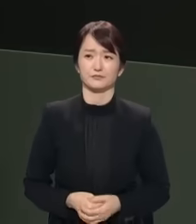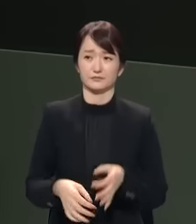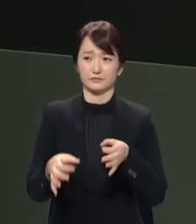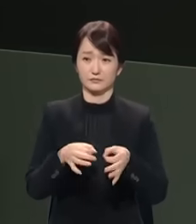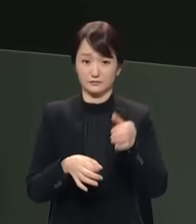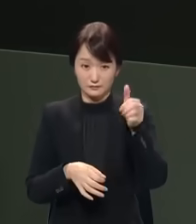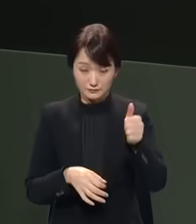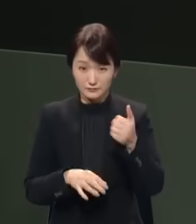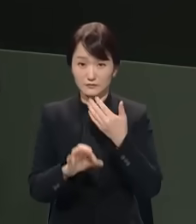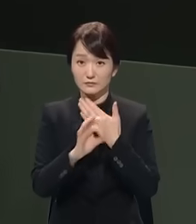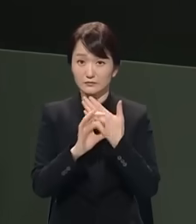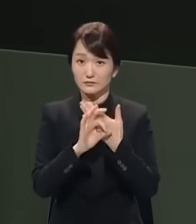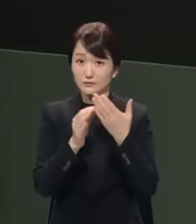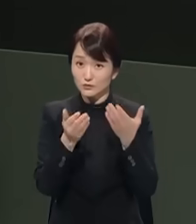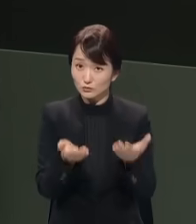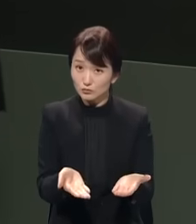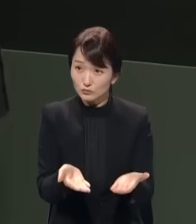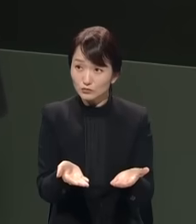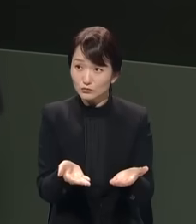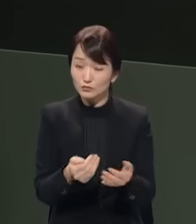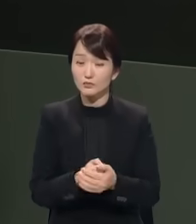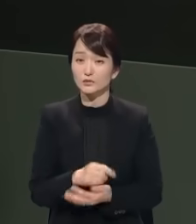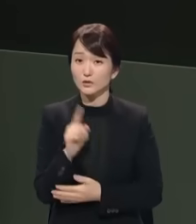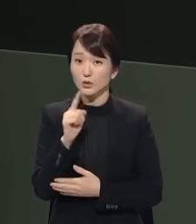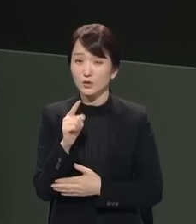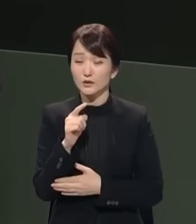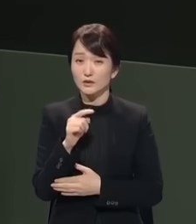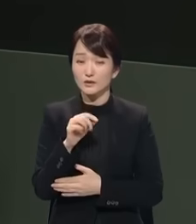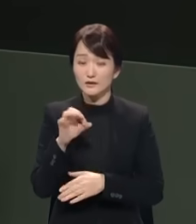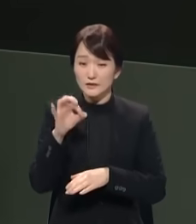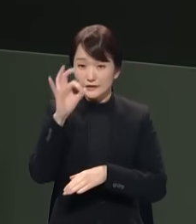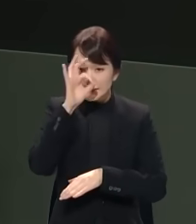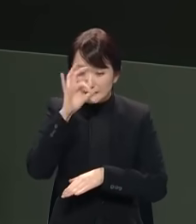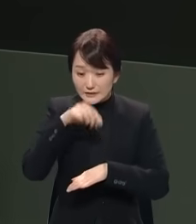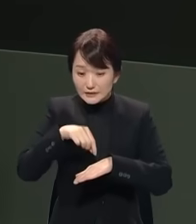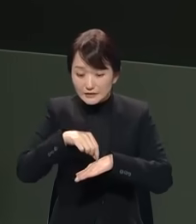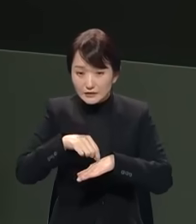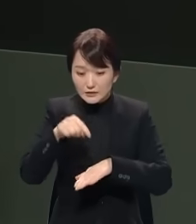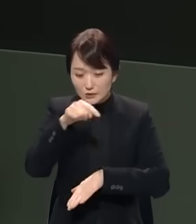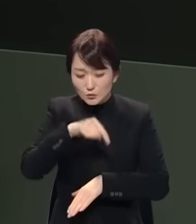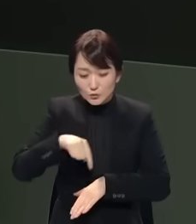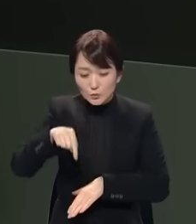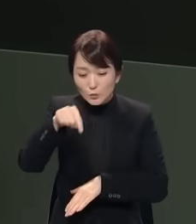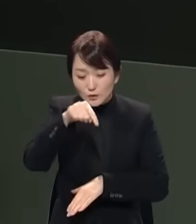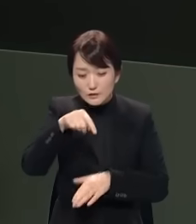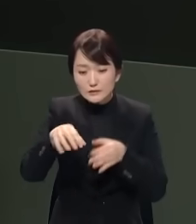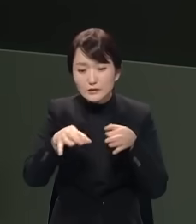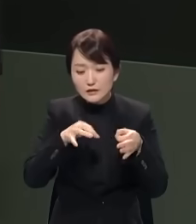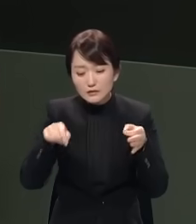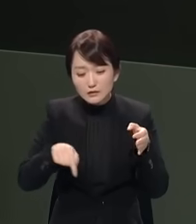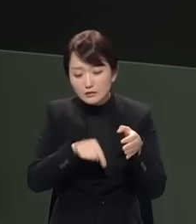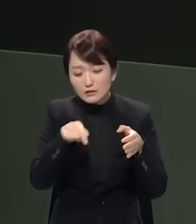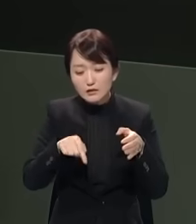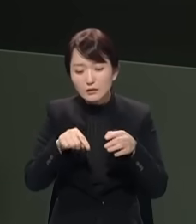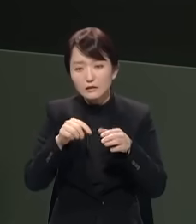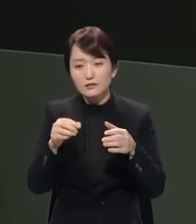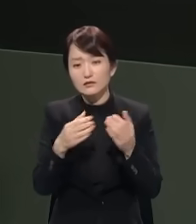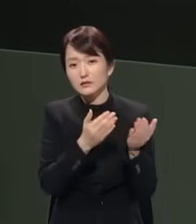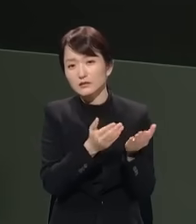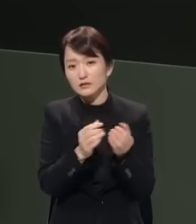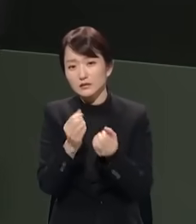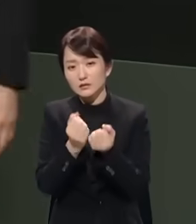가게 사장의 임시 휴무입니다. 어느 돈가스 집에 깜짝 놀랄 만한 내용의 안내문이 떡 이렇게 붙어